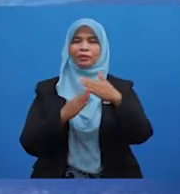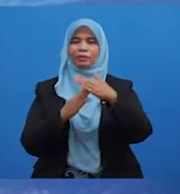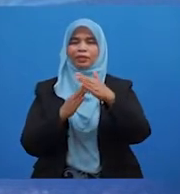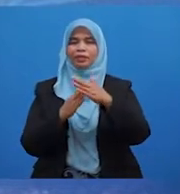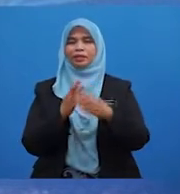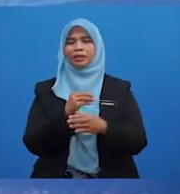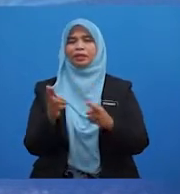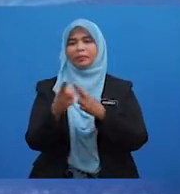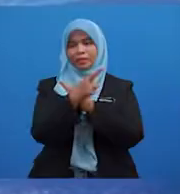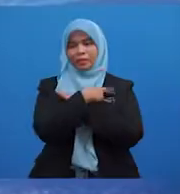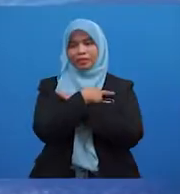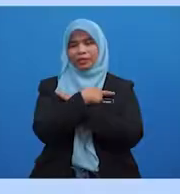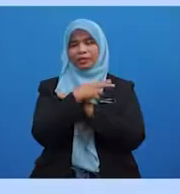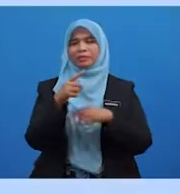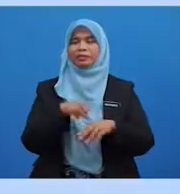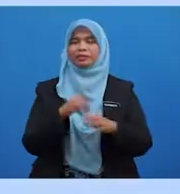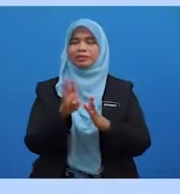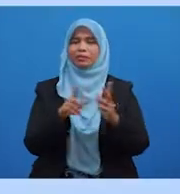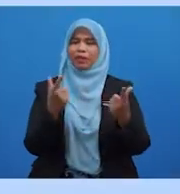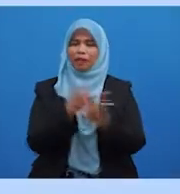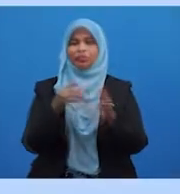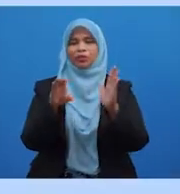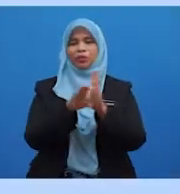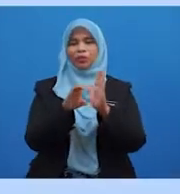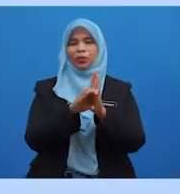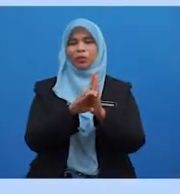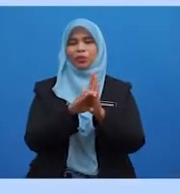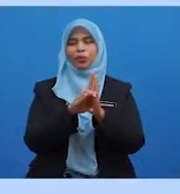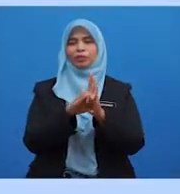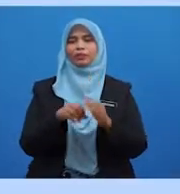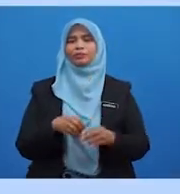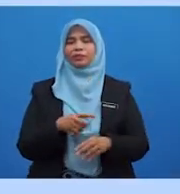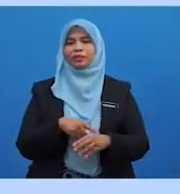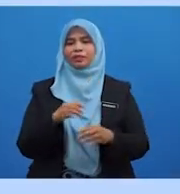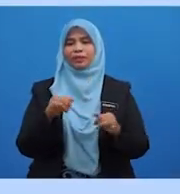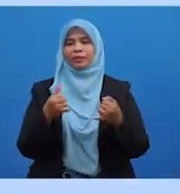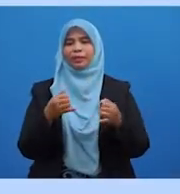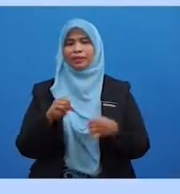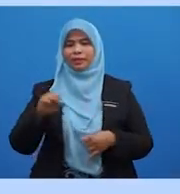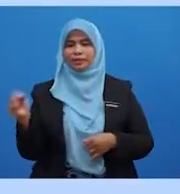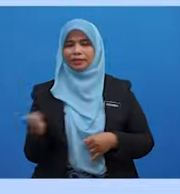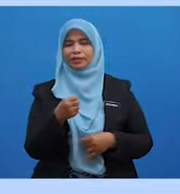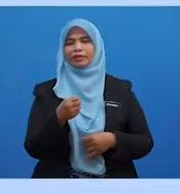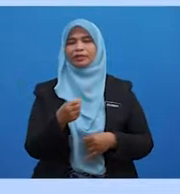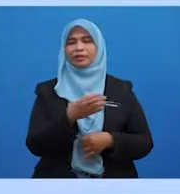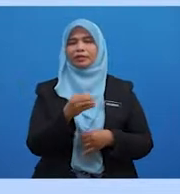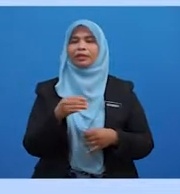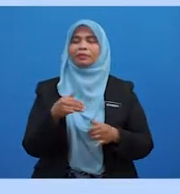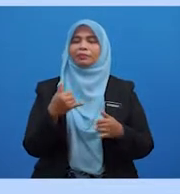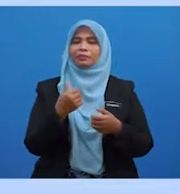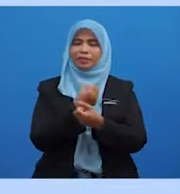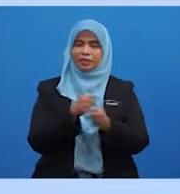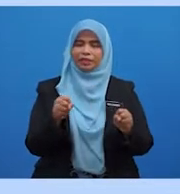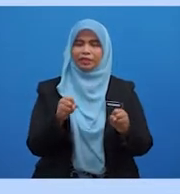juga berehat semasa beraksi. Contohnya, sebelum melakukan servis dalam tenis dan juga persediaan dalam membuat lontaran